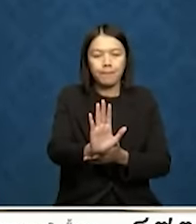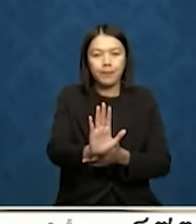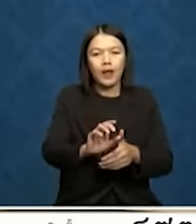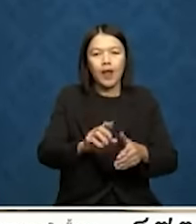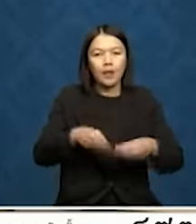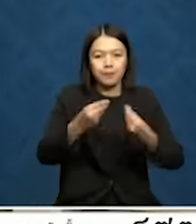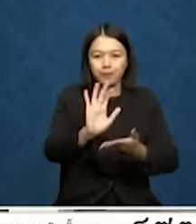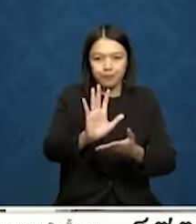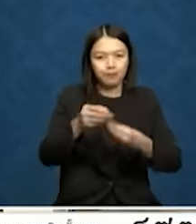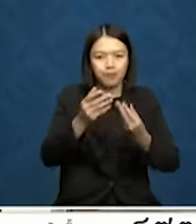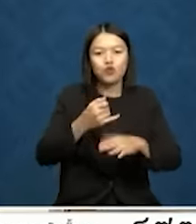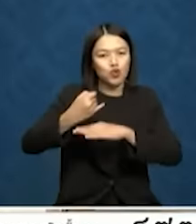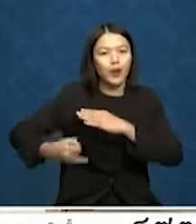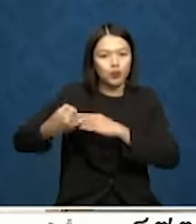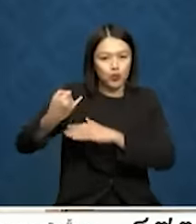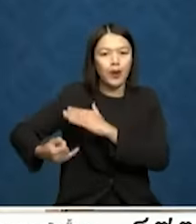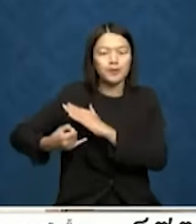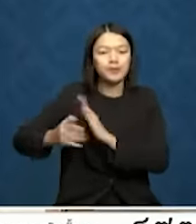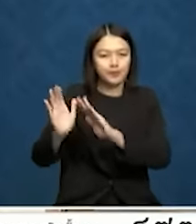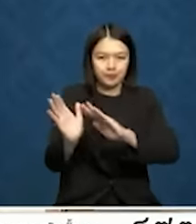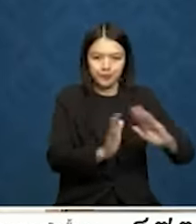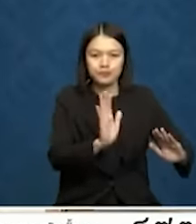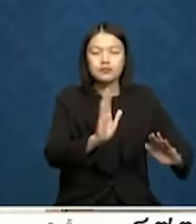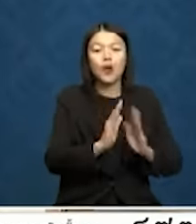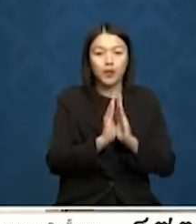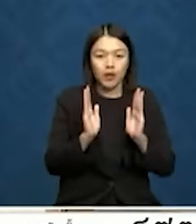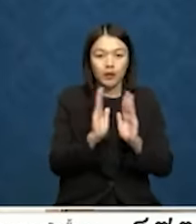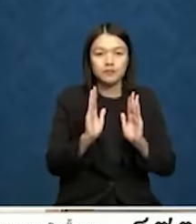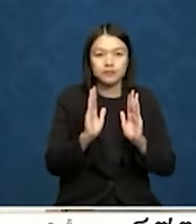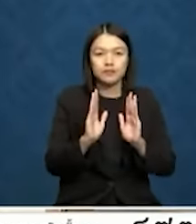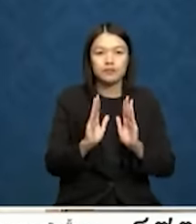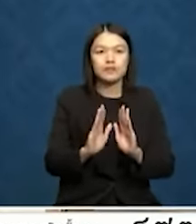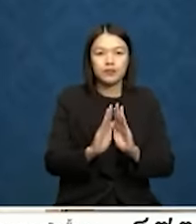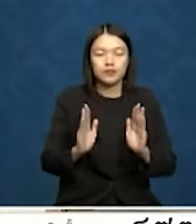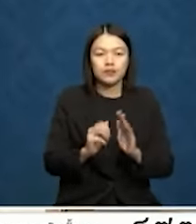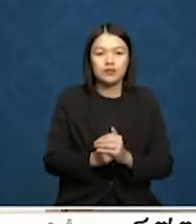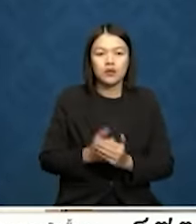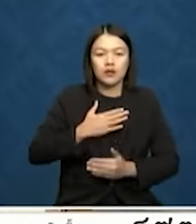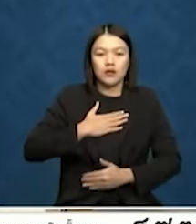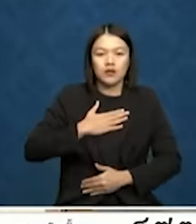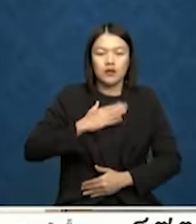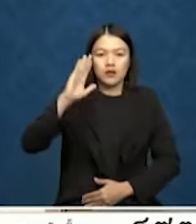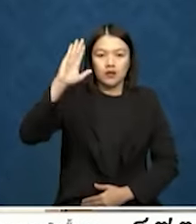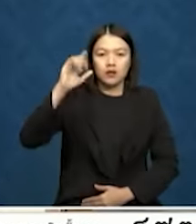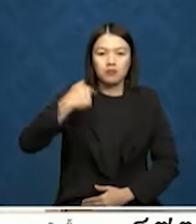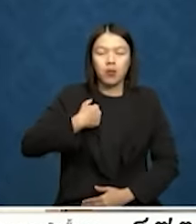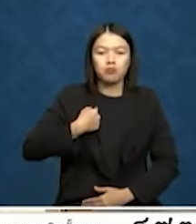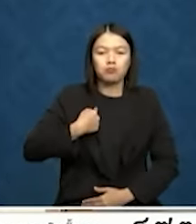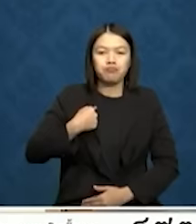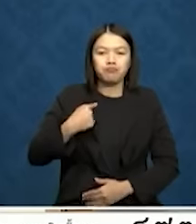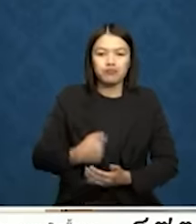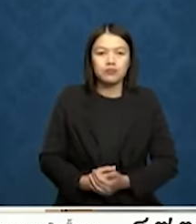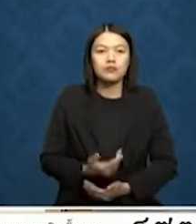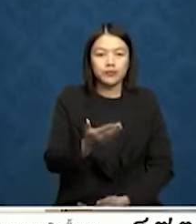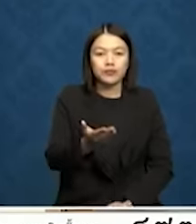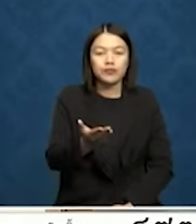อนุญาตนะครับเราพูดจบแล้ว ท่านประธานครับ ไม่ใช่เรื่องของยติขอบคุณมากเลยครับขอบคุณมาก ท่านประธานครับผมอดิศรครับถูกพาดพิงครับ เ